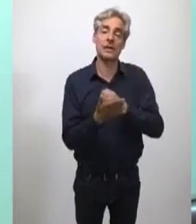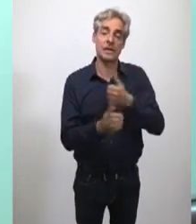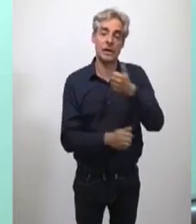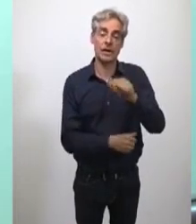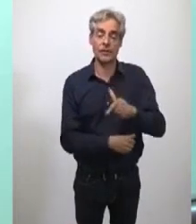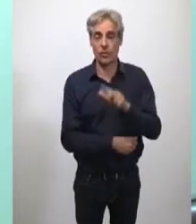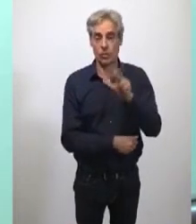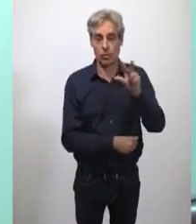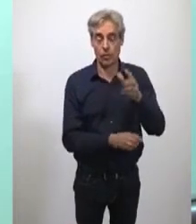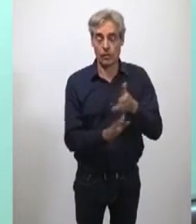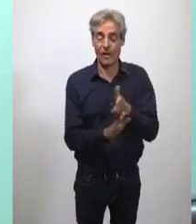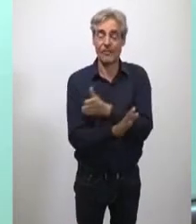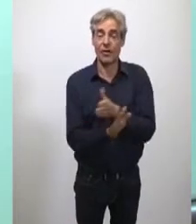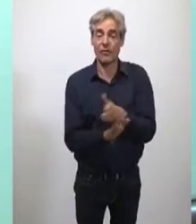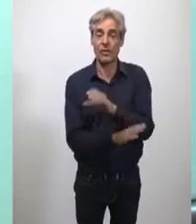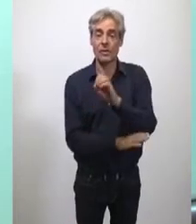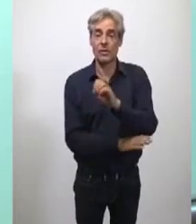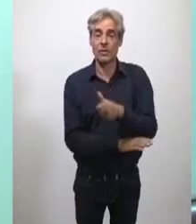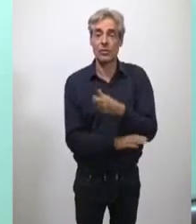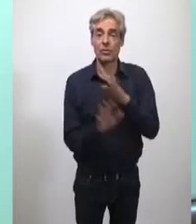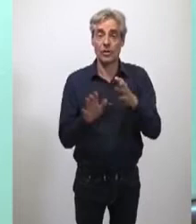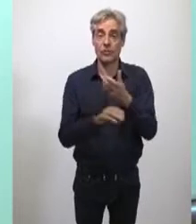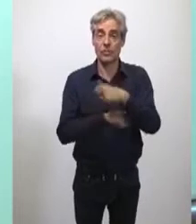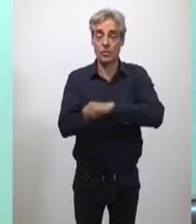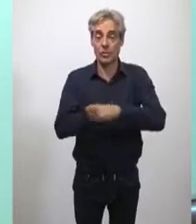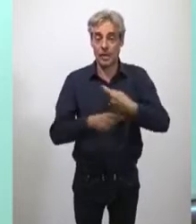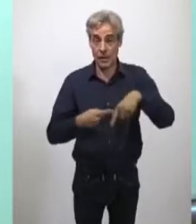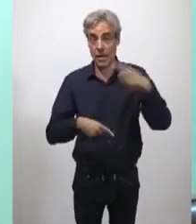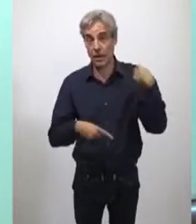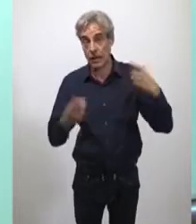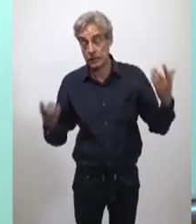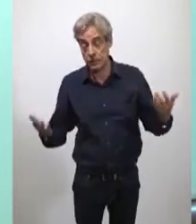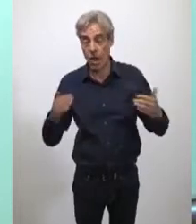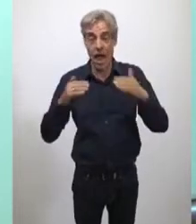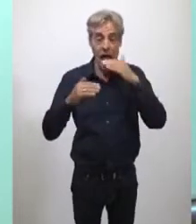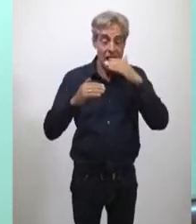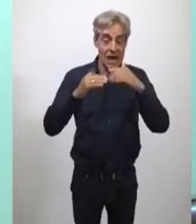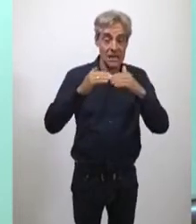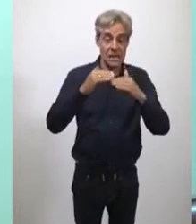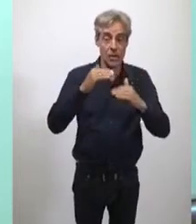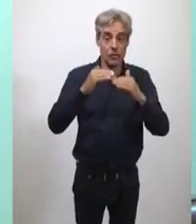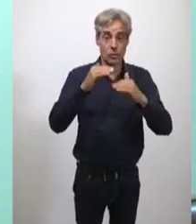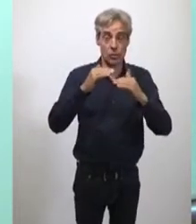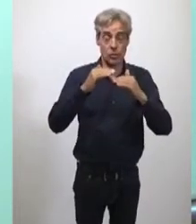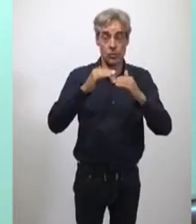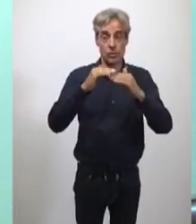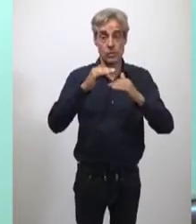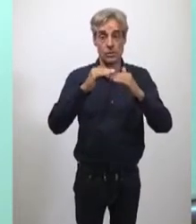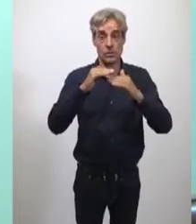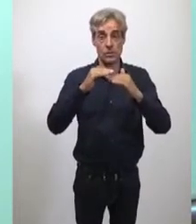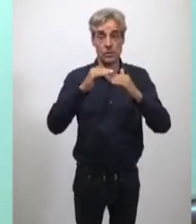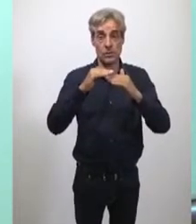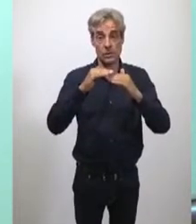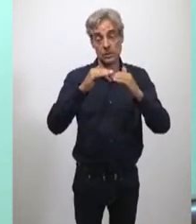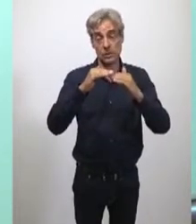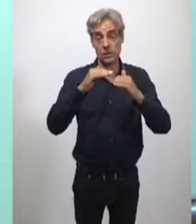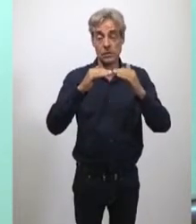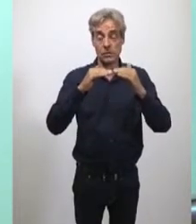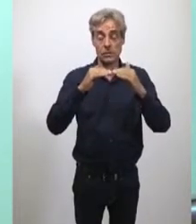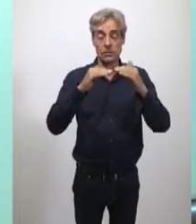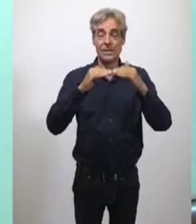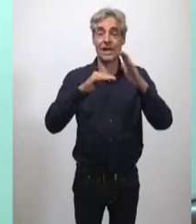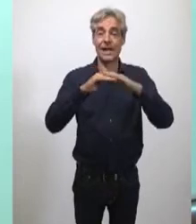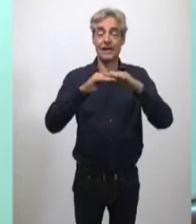1,3 contre 0,9 la semaine dernière et reste pour l'instant, lui aussi, en dessous du seuil d'alerte qui, lui,